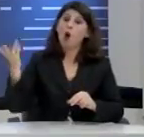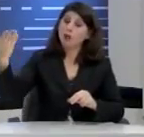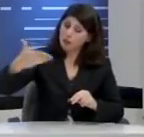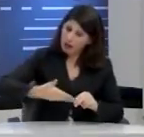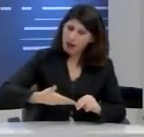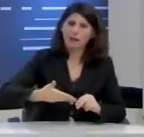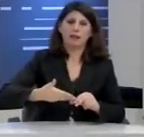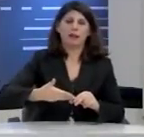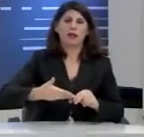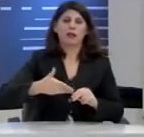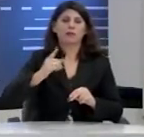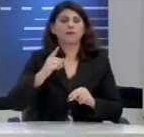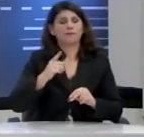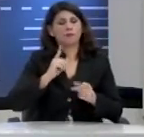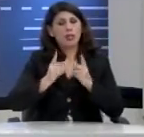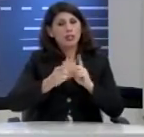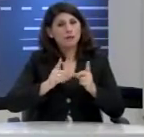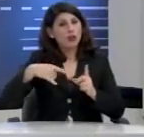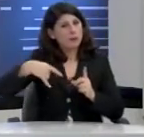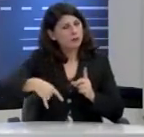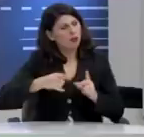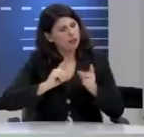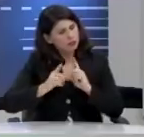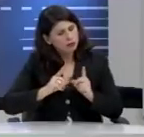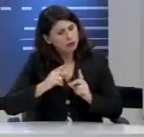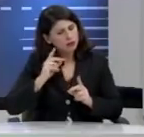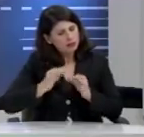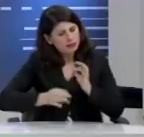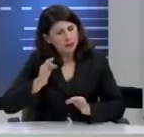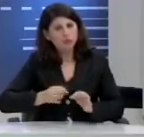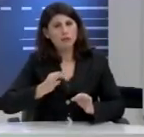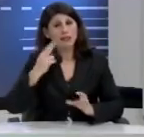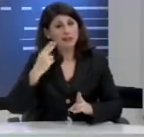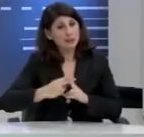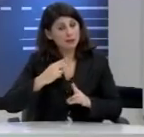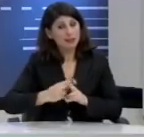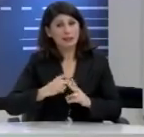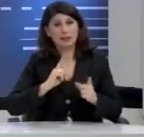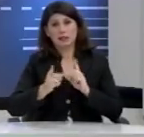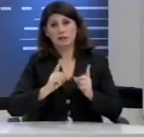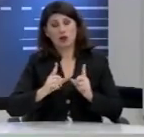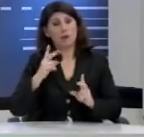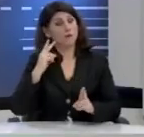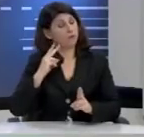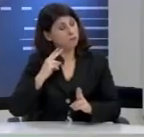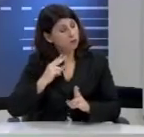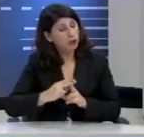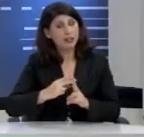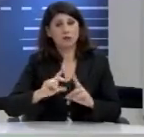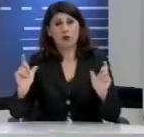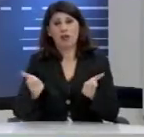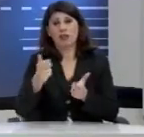των Πρεσπών, θα συζητήσουμε μια κρίσιμη συμφωνία. Κρίσιμη πράγματι για την χώρα, ένα κρίσιμο εθνικό